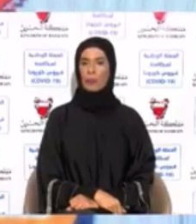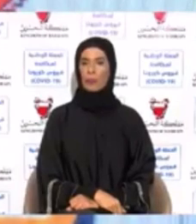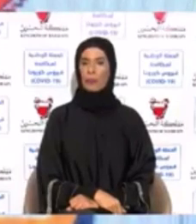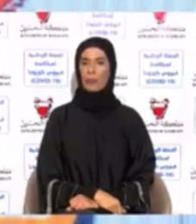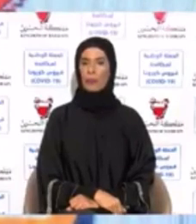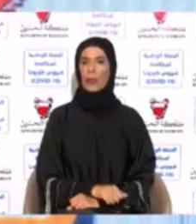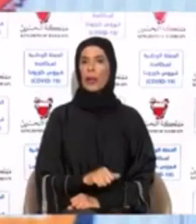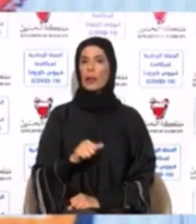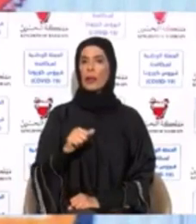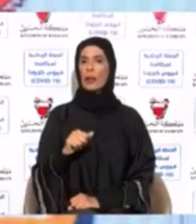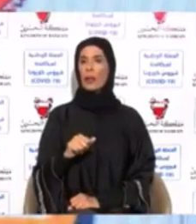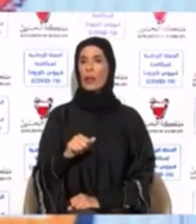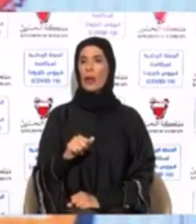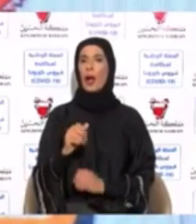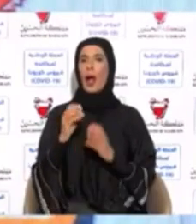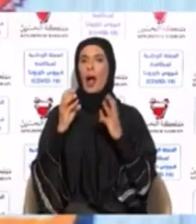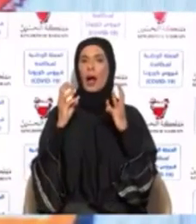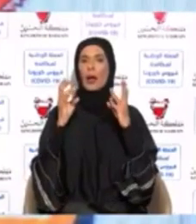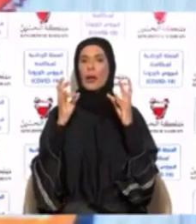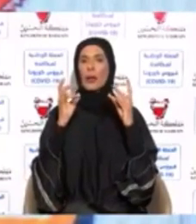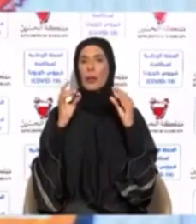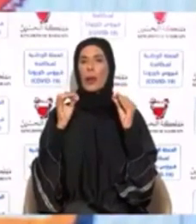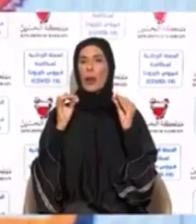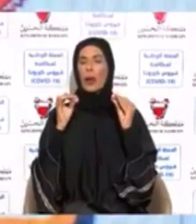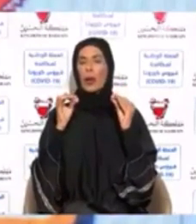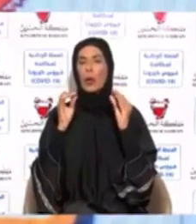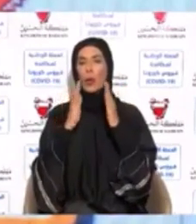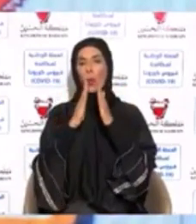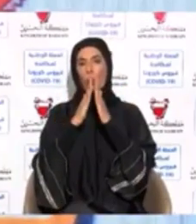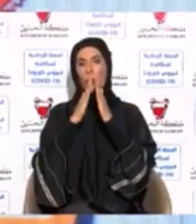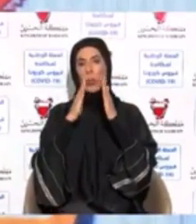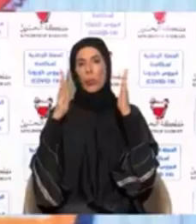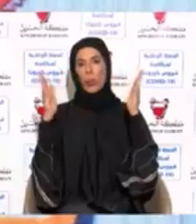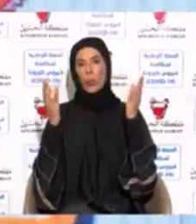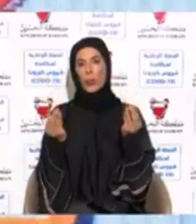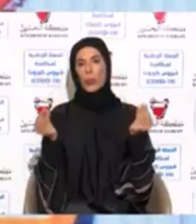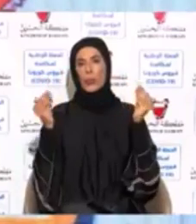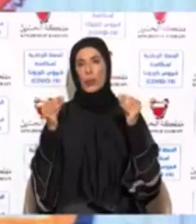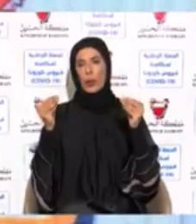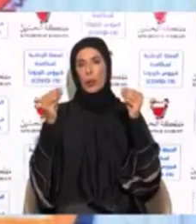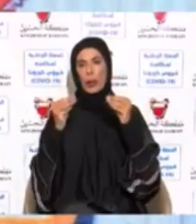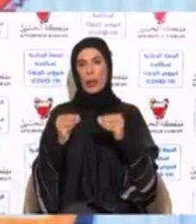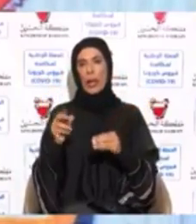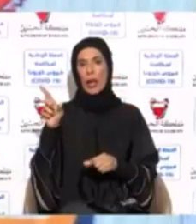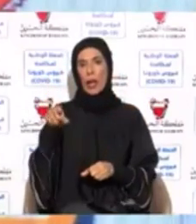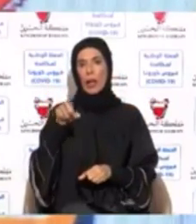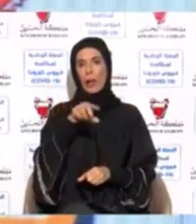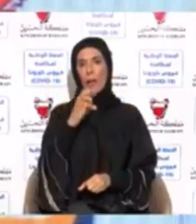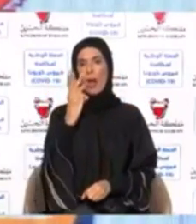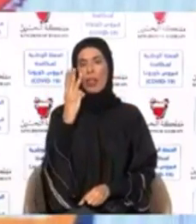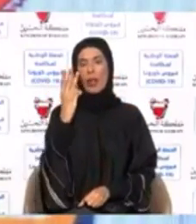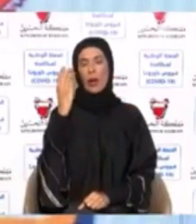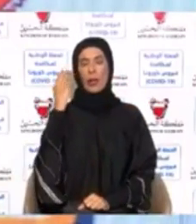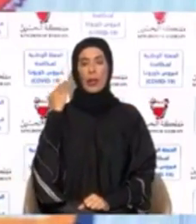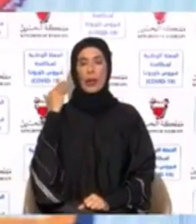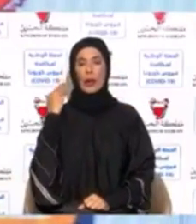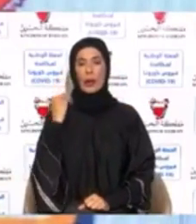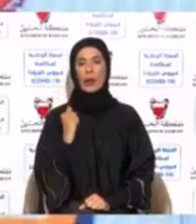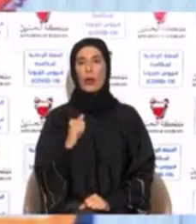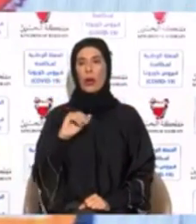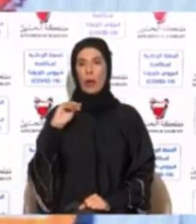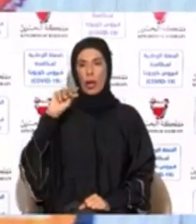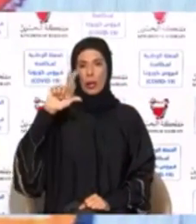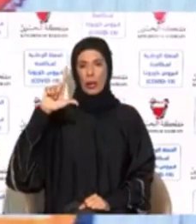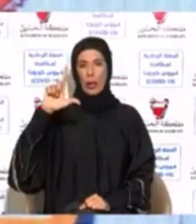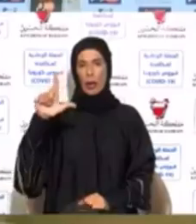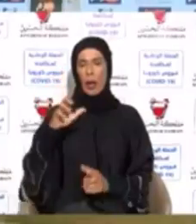مع تسجيل مملكة البحرين أرقام استثنائية في إصابات الكورونا خلال الأيام الثلاثة الماضية، هل